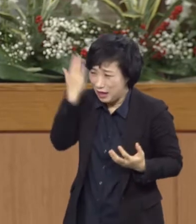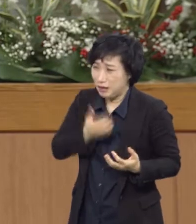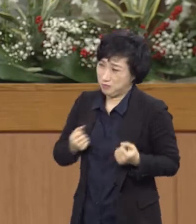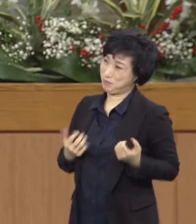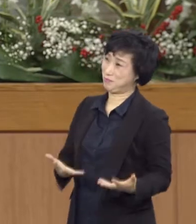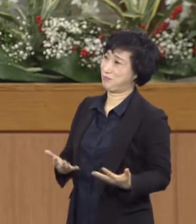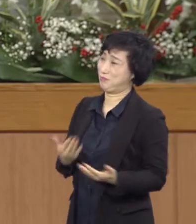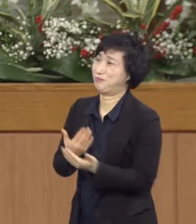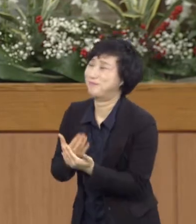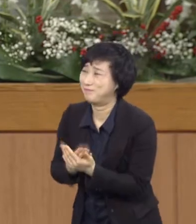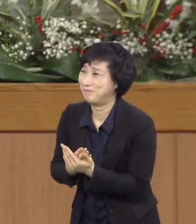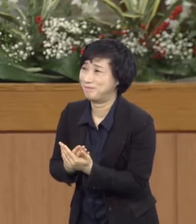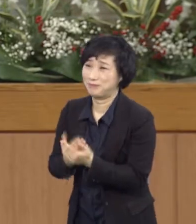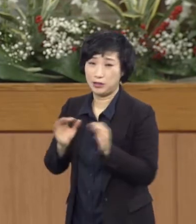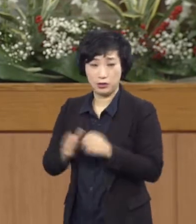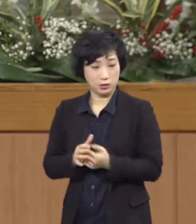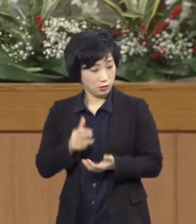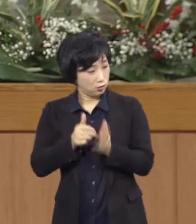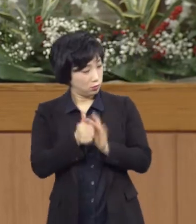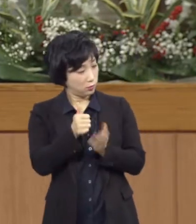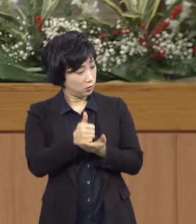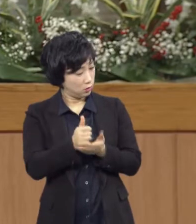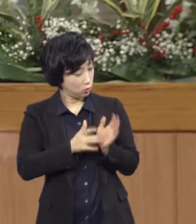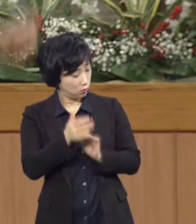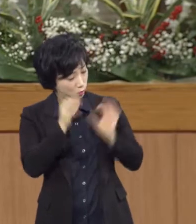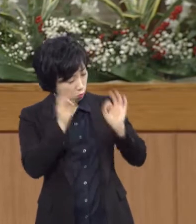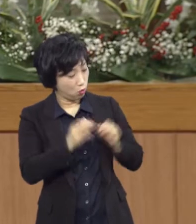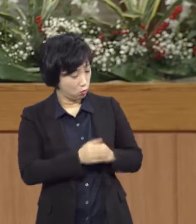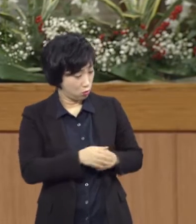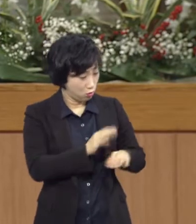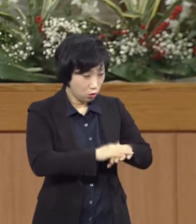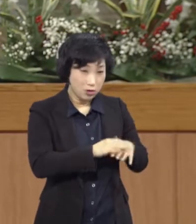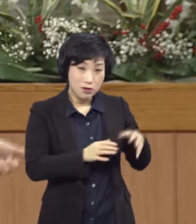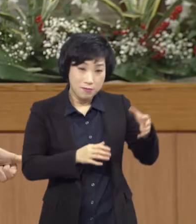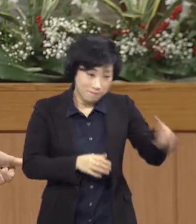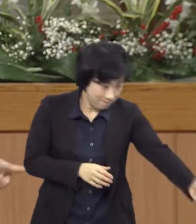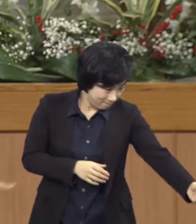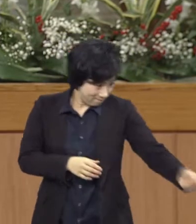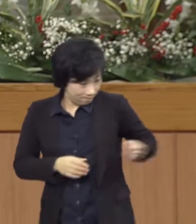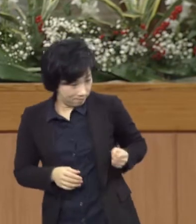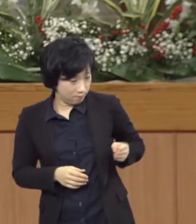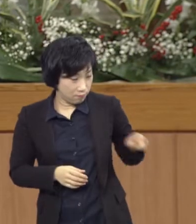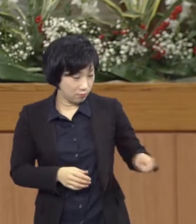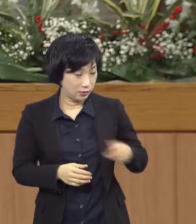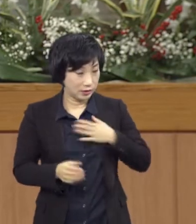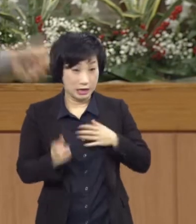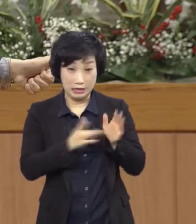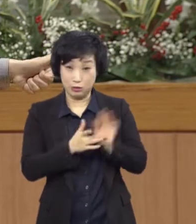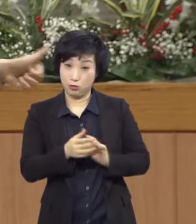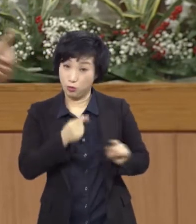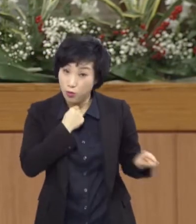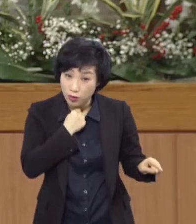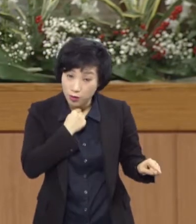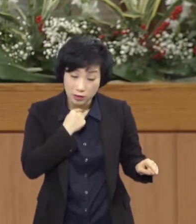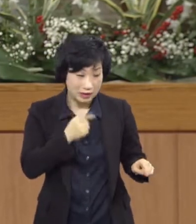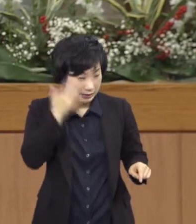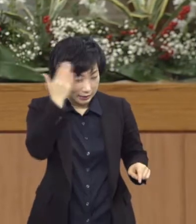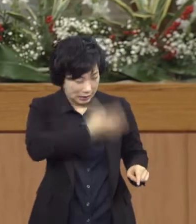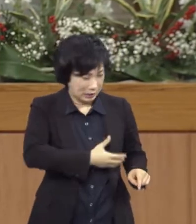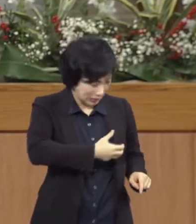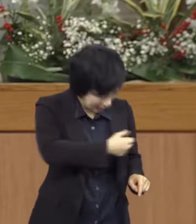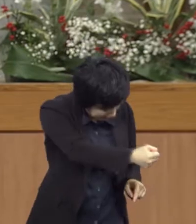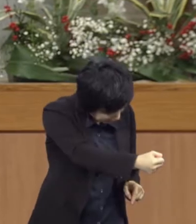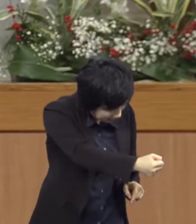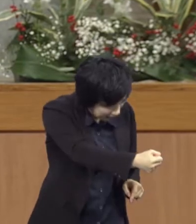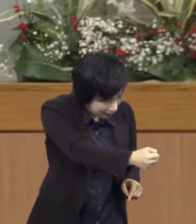수 있습니다. 주님은 말씀하십니다. 손을 내밀며 가라사대 내가 원하오니 깨끗함을